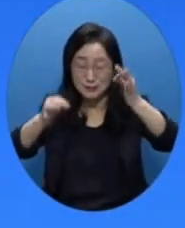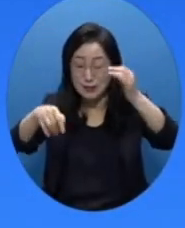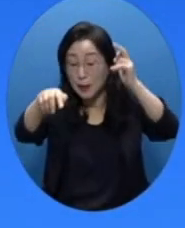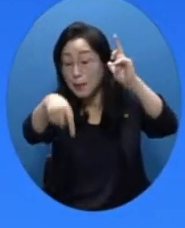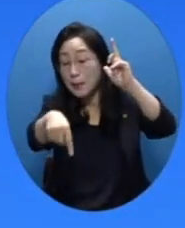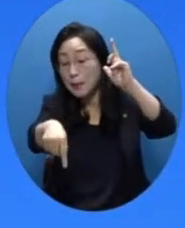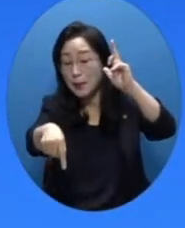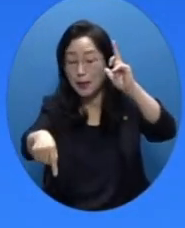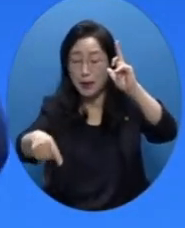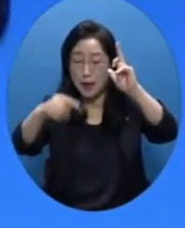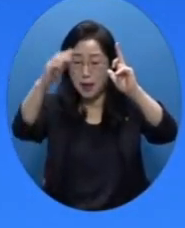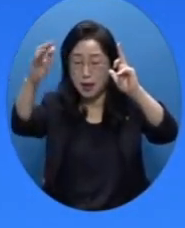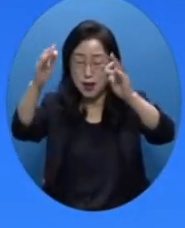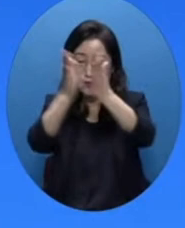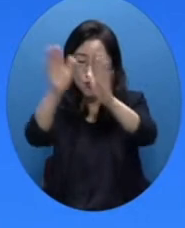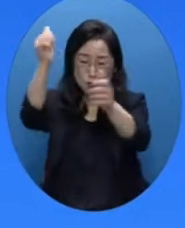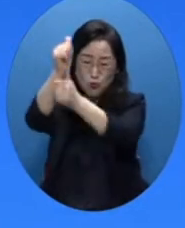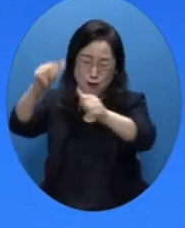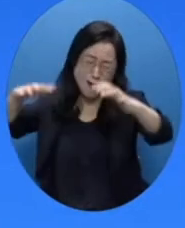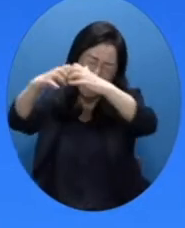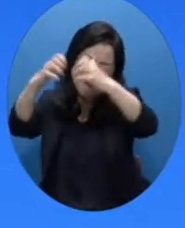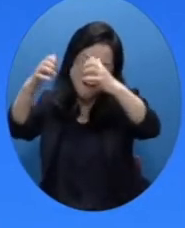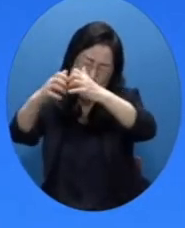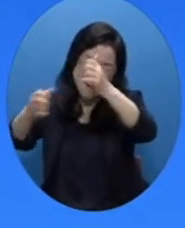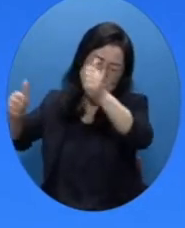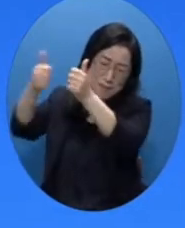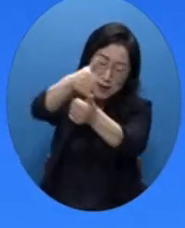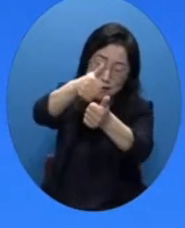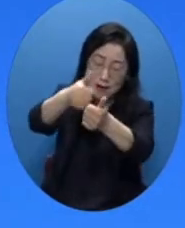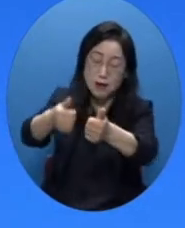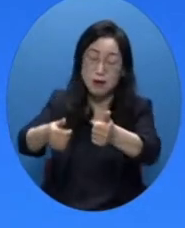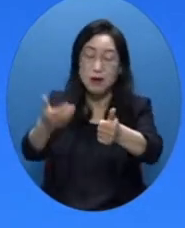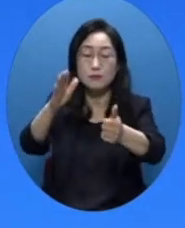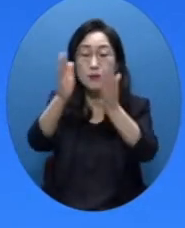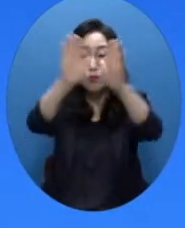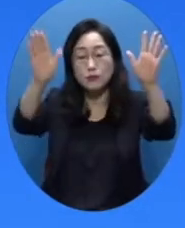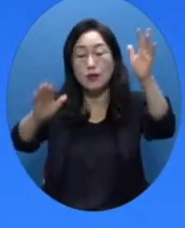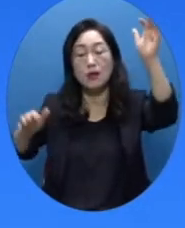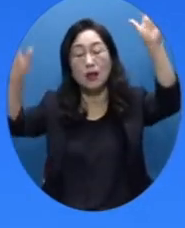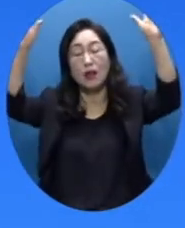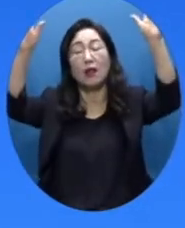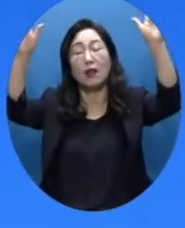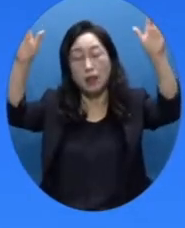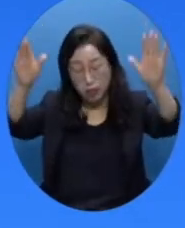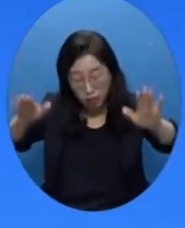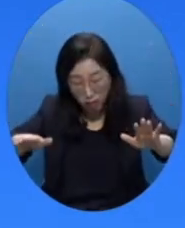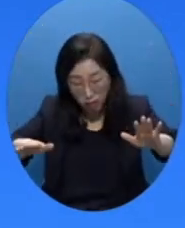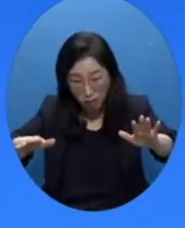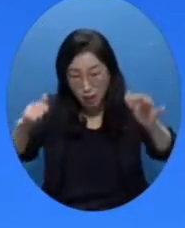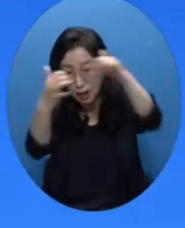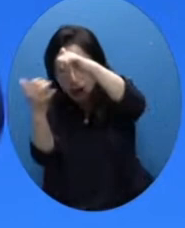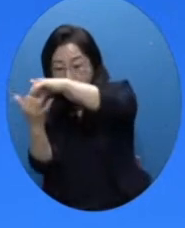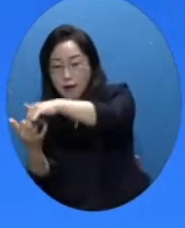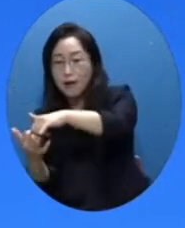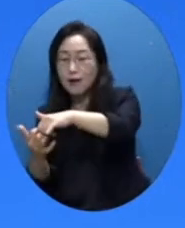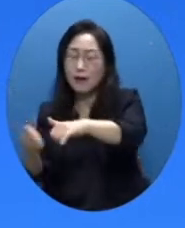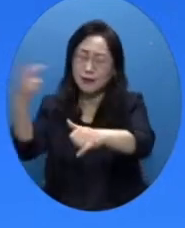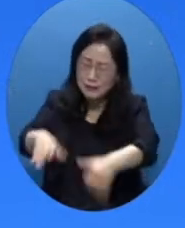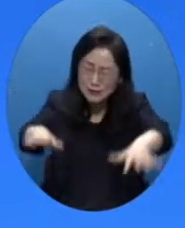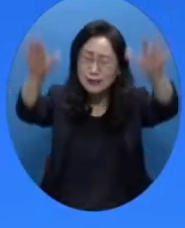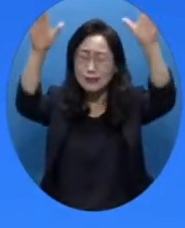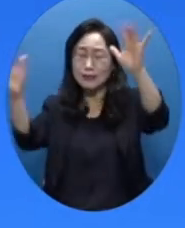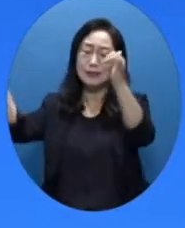막 물리치는데 힘이 빠져서 손을 내리면 다시 아말렉이 공격해옵니다. 그래서 다시 손을 들면 다시 또